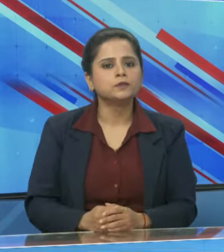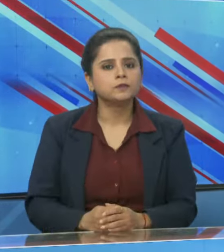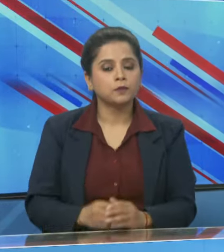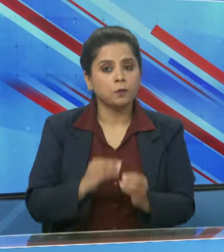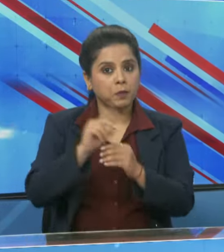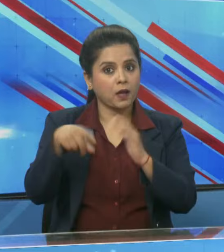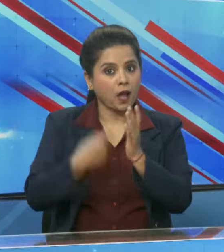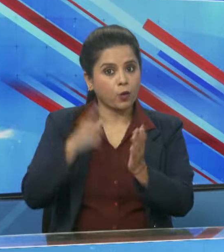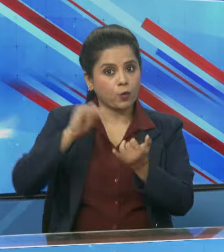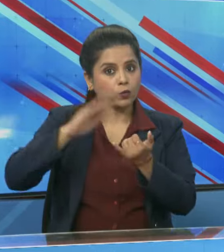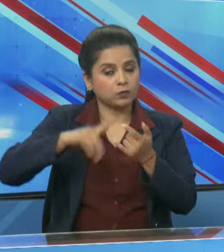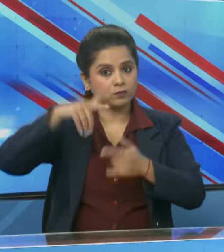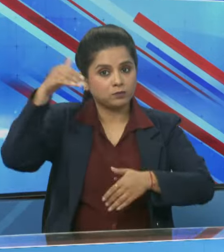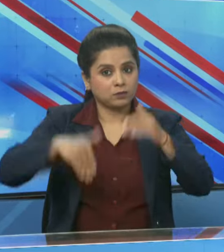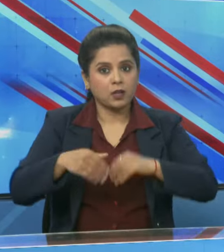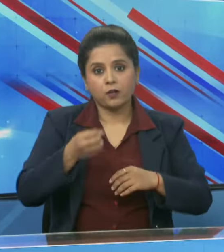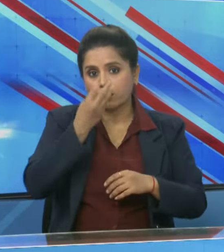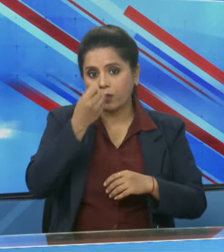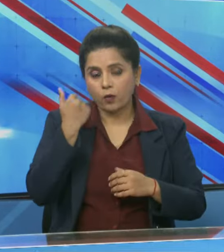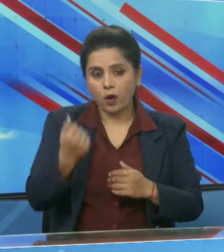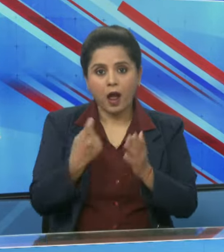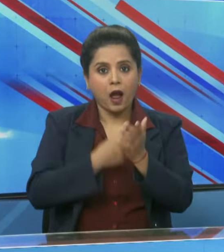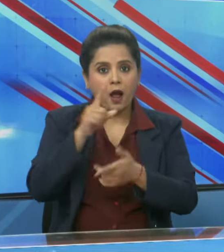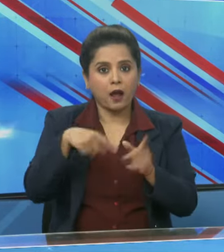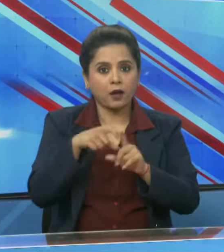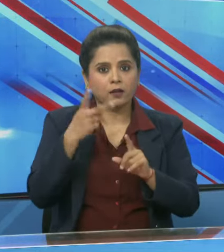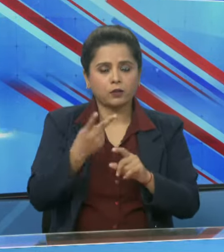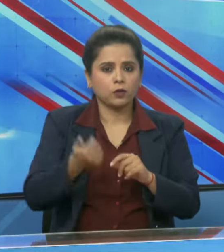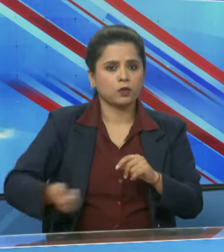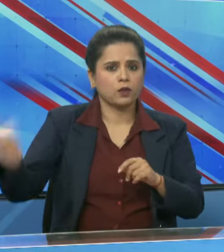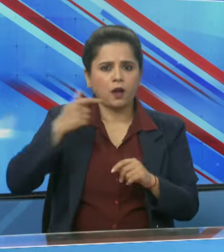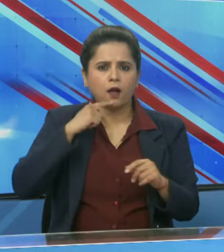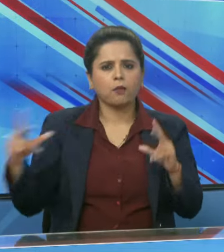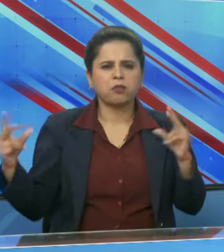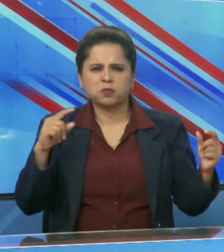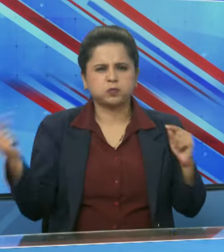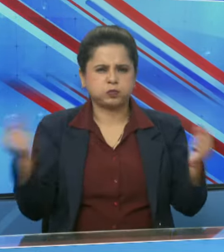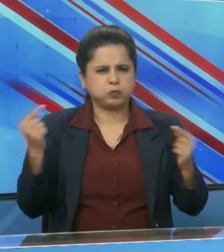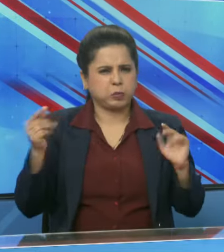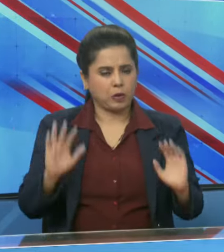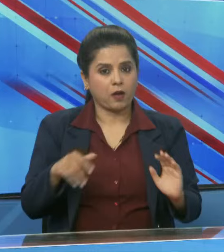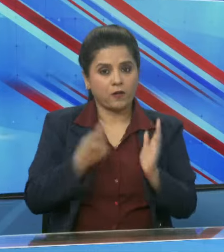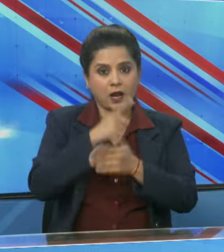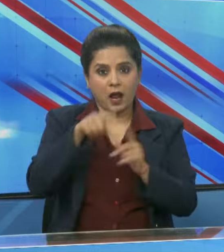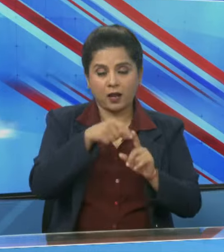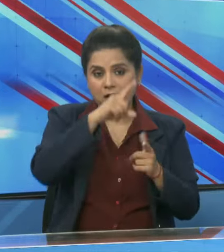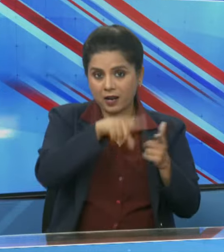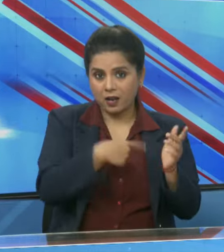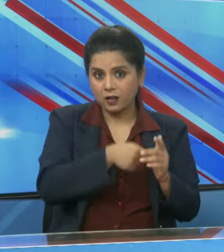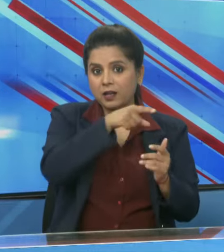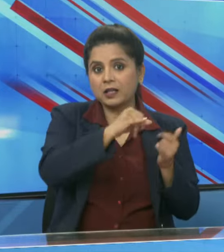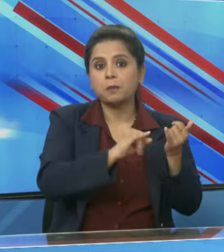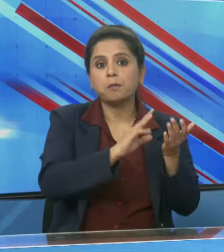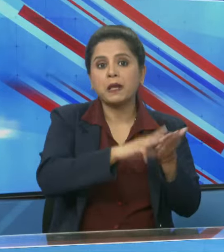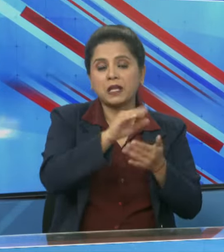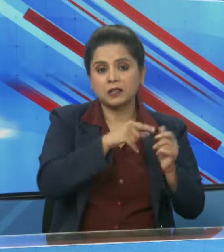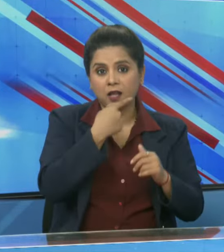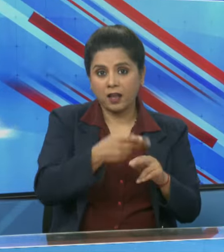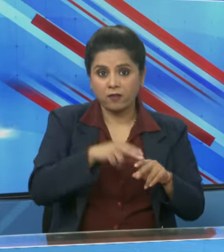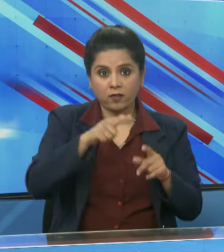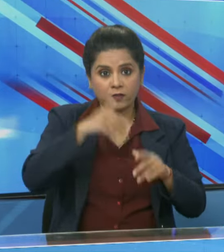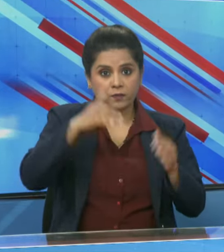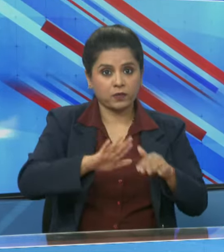बिहार में लोकसभा चुनाव को लेकर बीजेपी और आरजेडी नेताओं में जुबानी जंग जारी है। राजद कैंडिडेट मीसा भारती ने कहा कि अगर चुनाव के